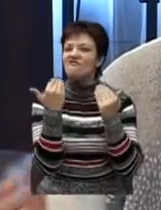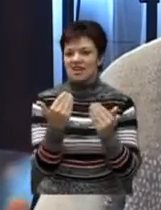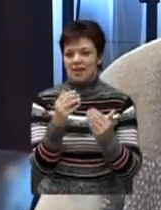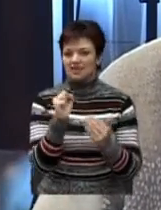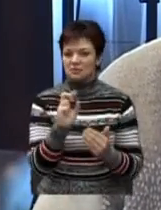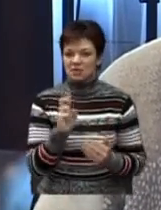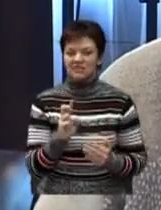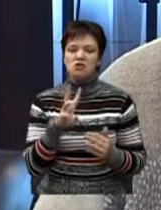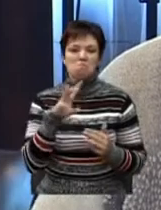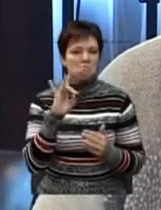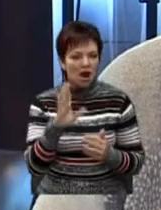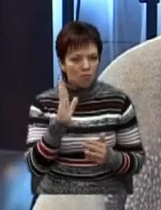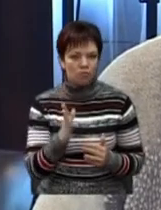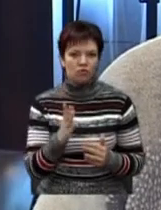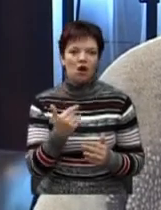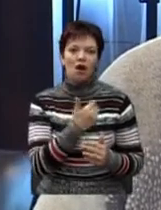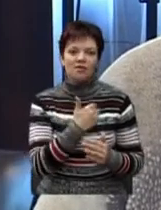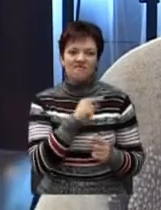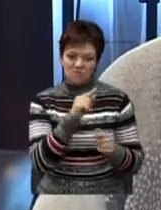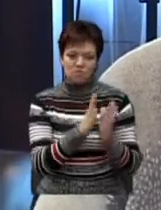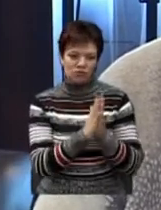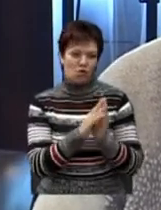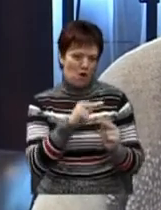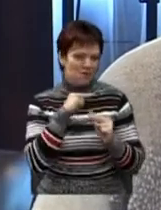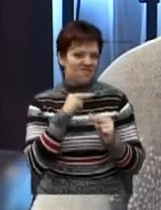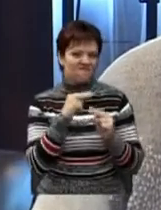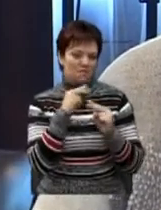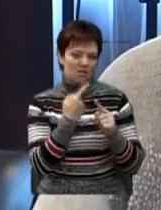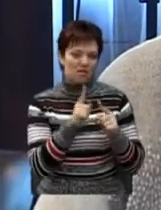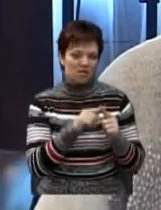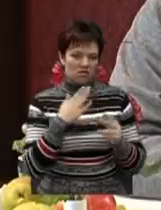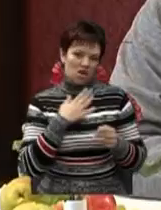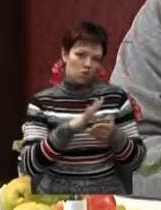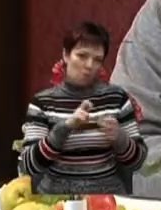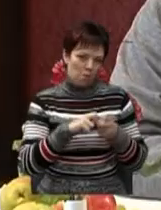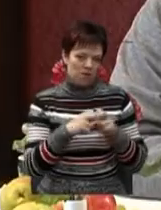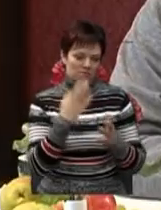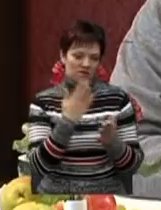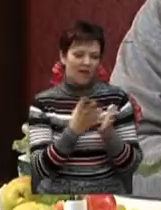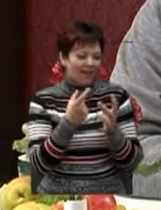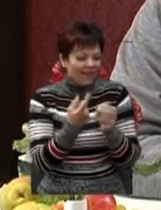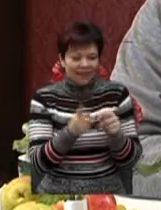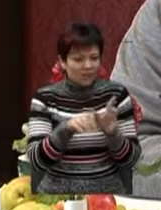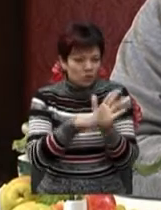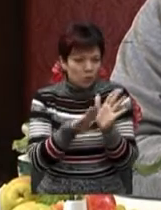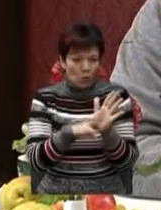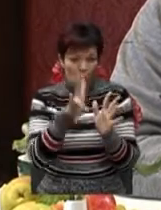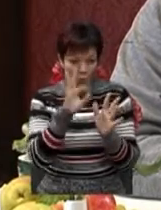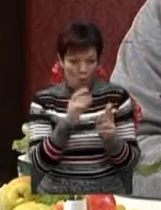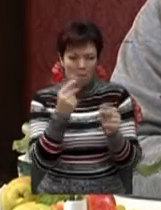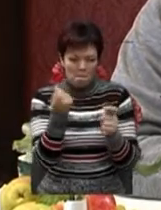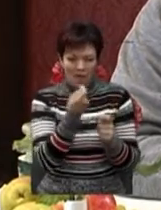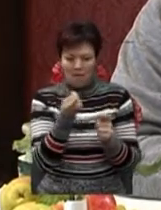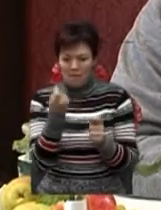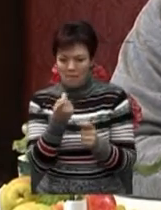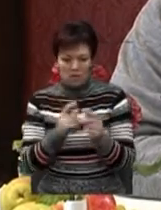будем за вас голосовать, хотелось бы, чтобы вы обратили внимание на эти вот такие, как будто бы мелкие проблемы, но они... Ну,